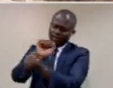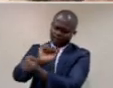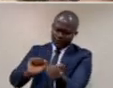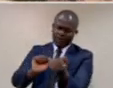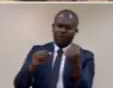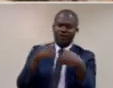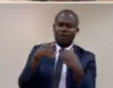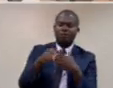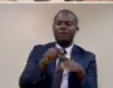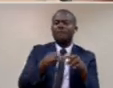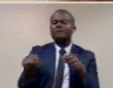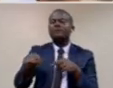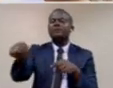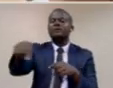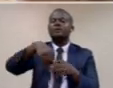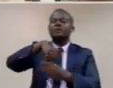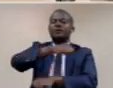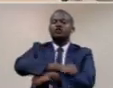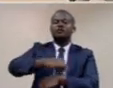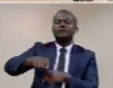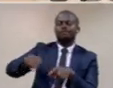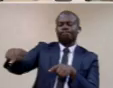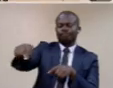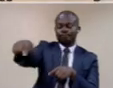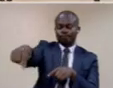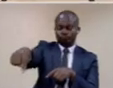barangije babamanura ku mashuri babamanuye ku mashuri